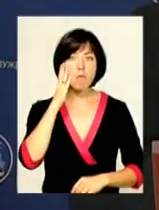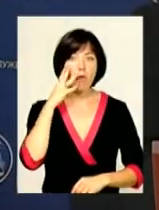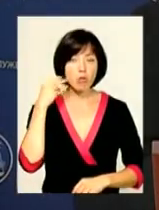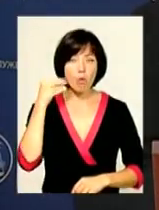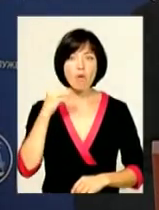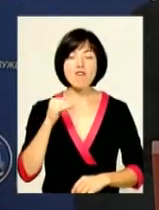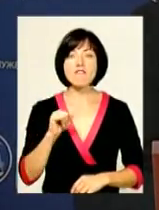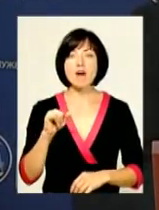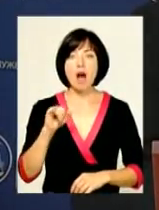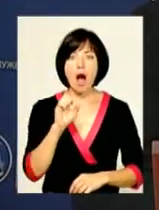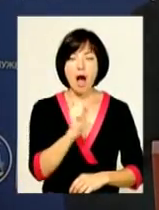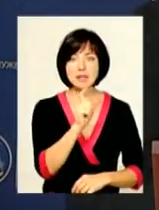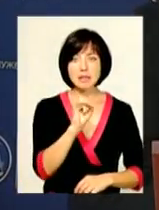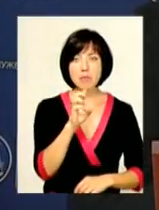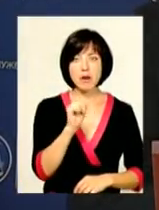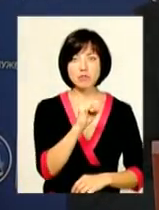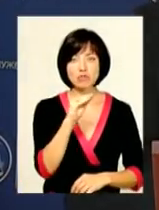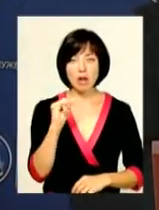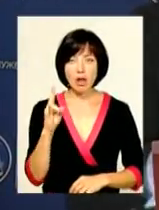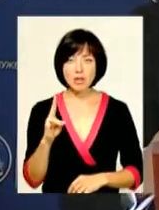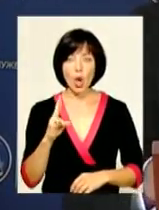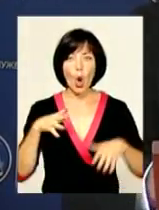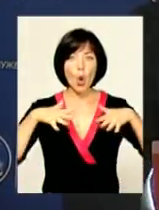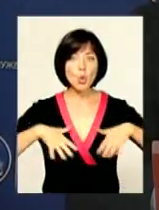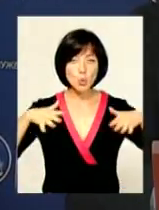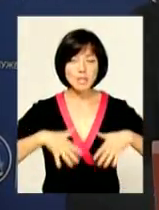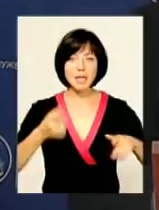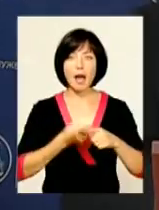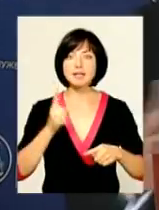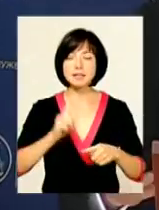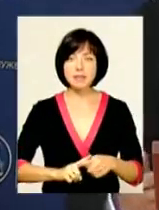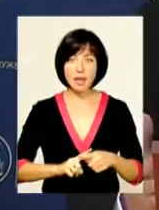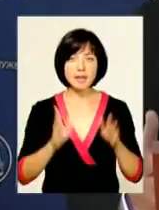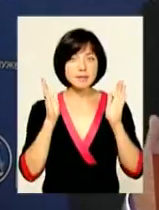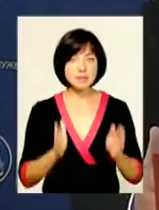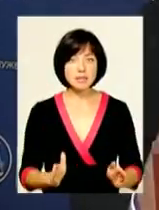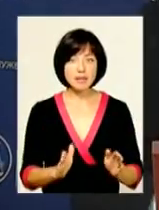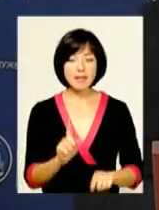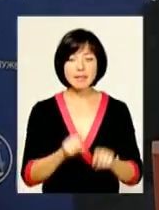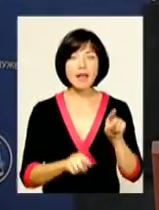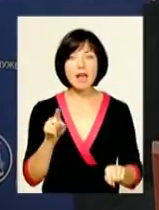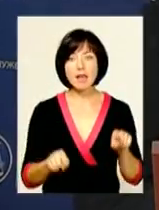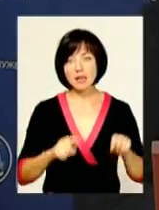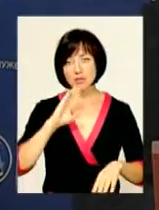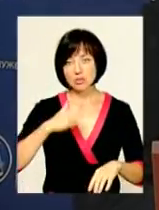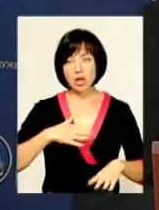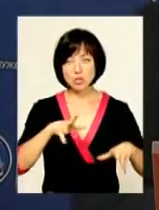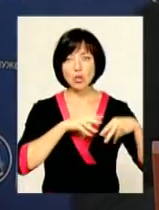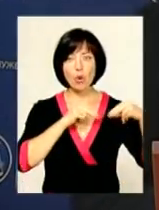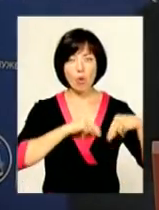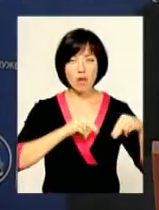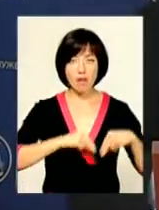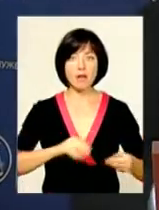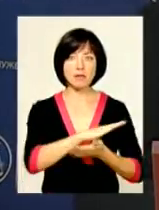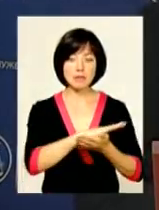із Азербайджану, із Грузії. Я думаю, це буквально тільки деякі з наших колег, з якими ми